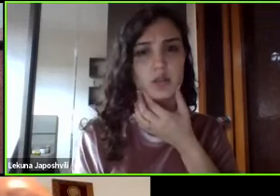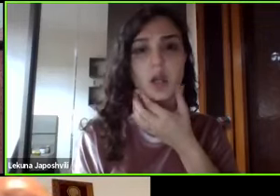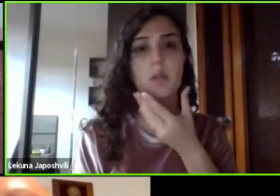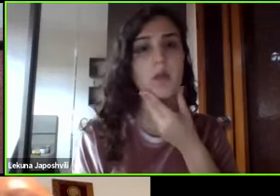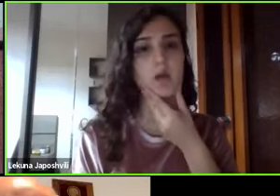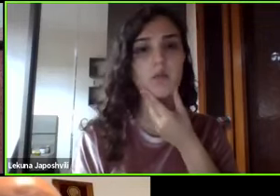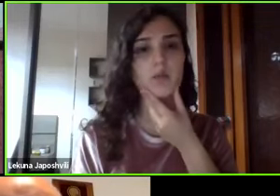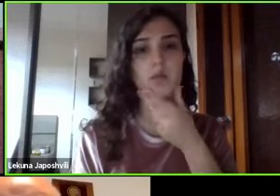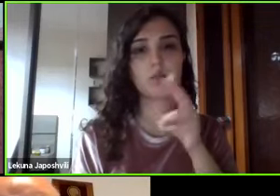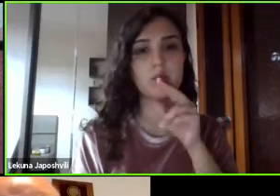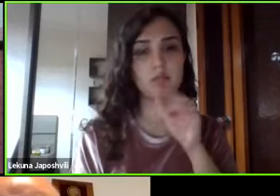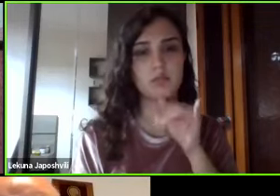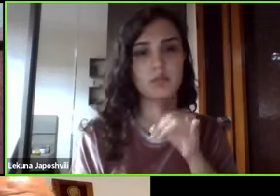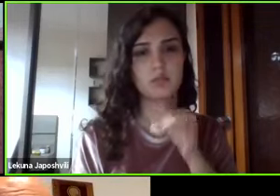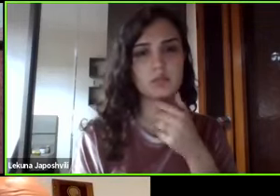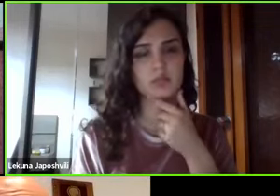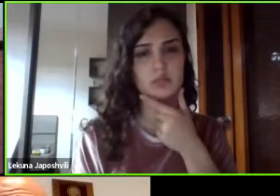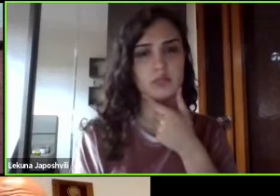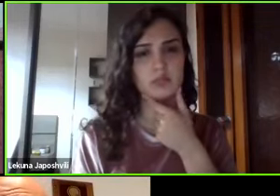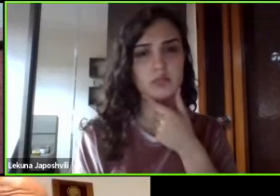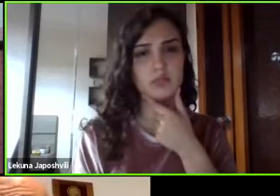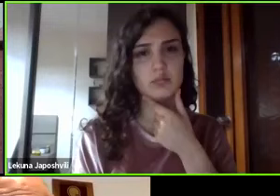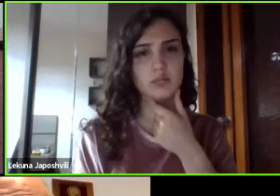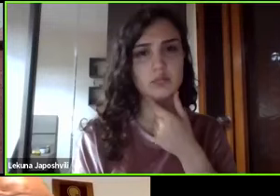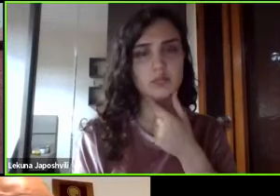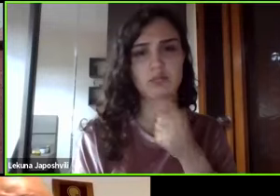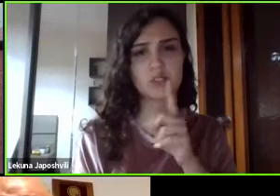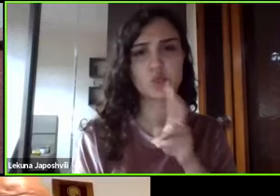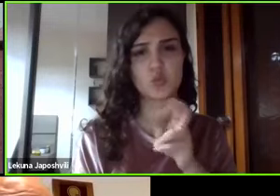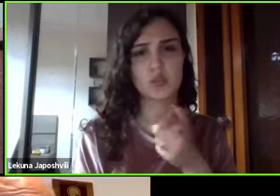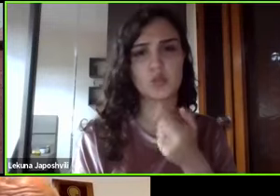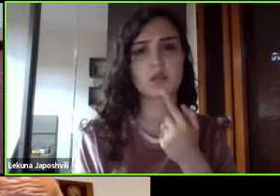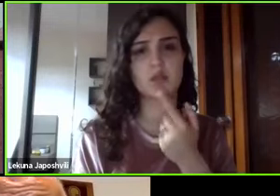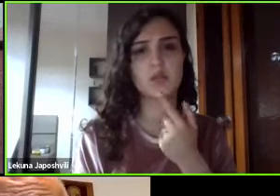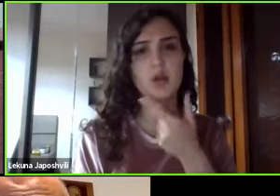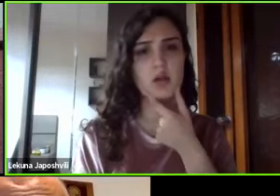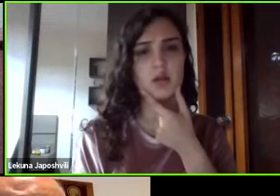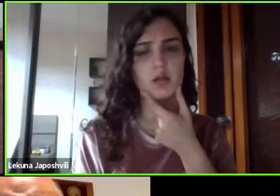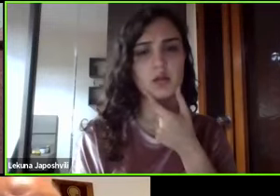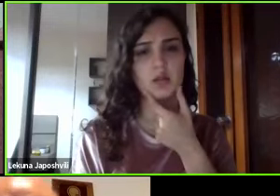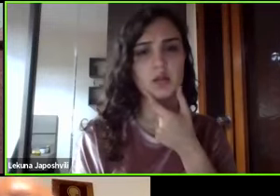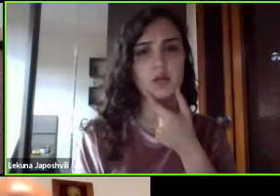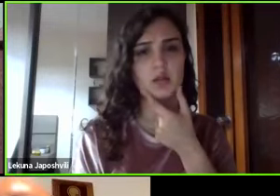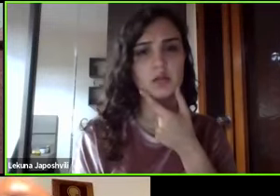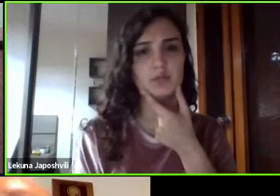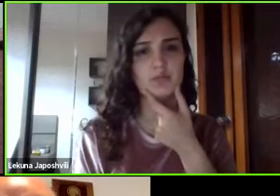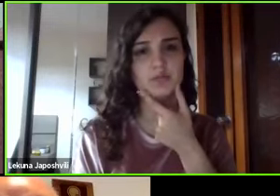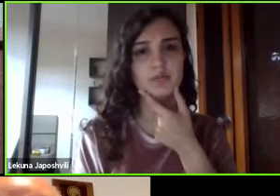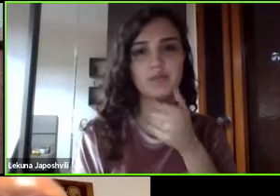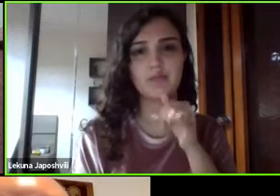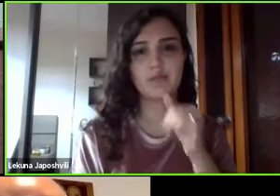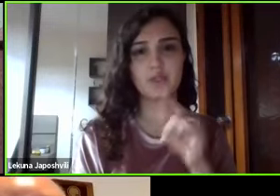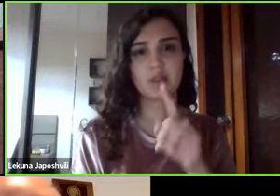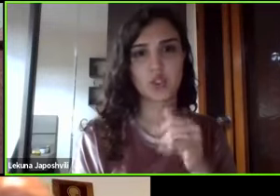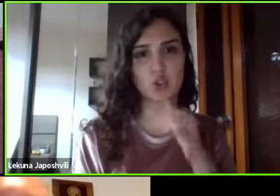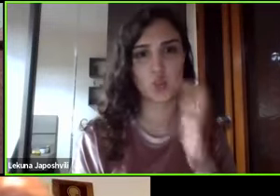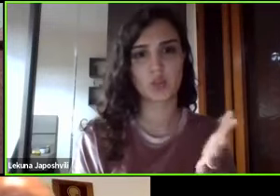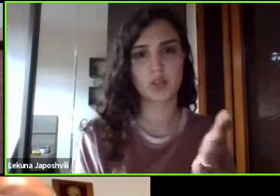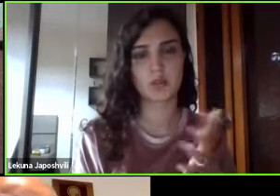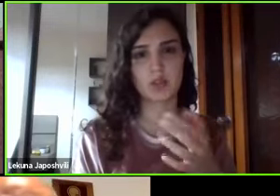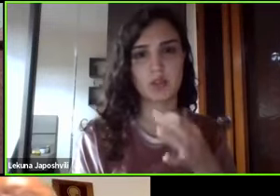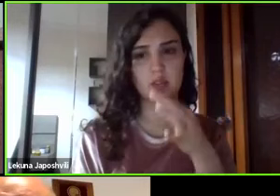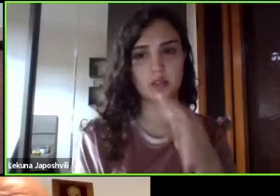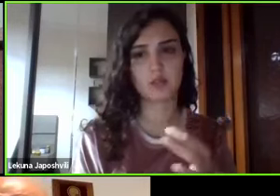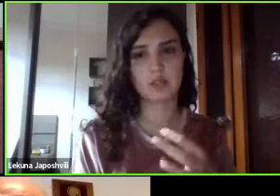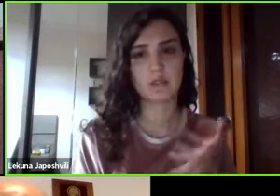ვერაფიქსირებს, ყბას ვერაფიქსირებს. აი, ფიქრად რას გულისხმობს ახლა დედა ყბის ვერ დაფიქსირებაში? შეუძლებელია ამის თქვა?